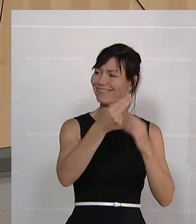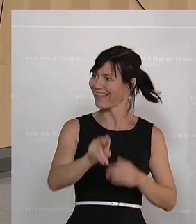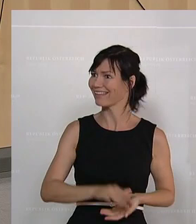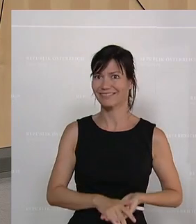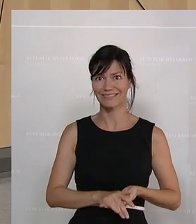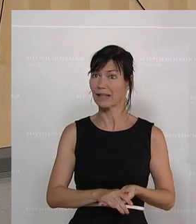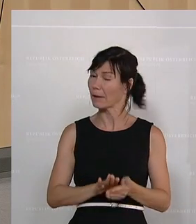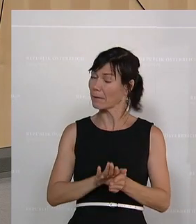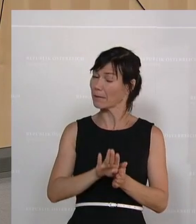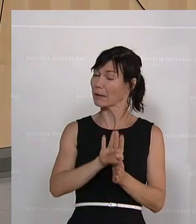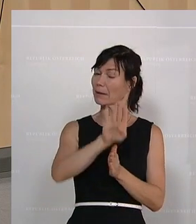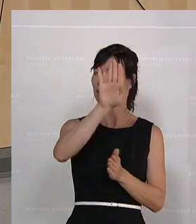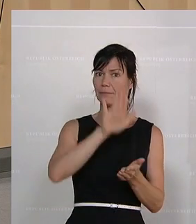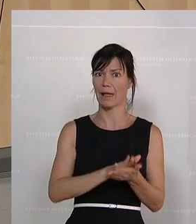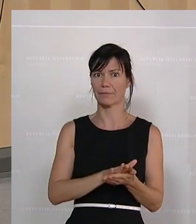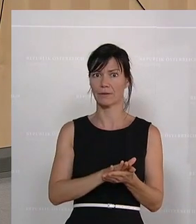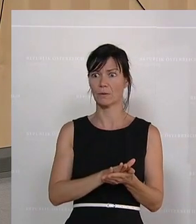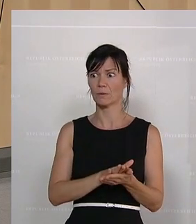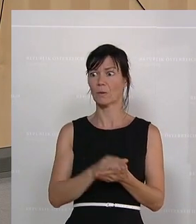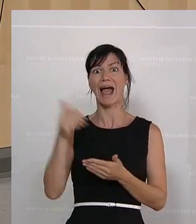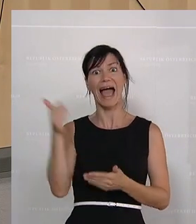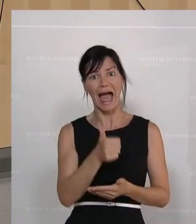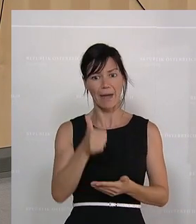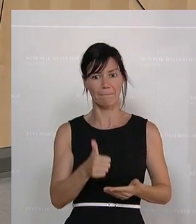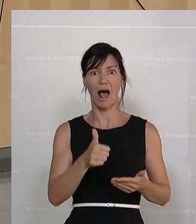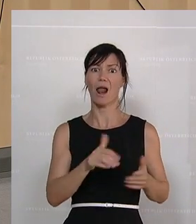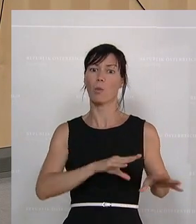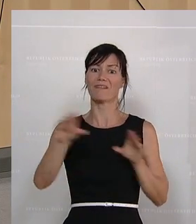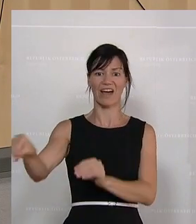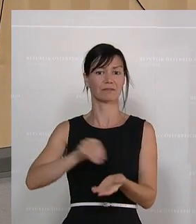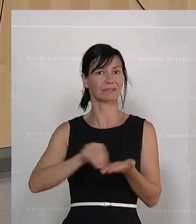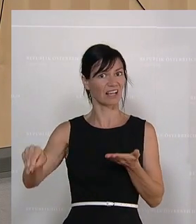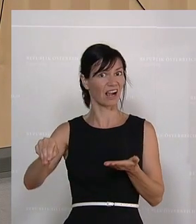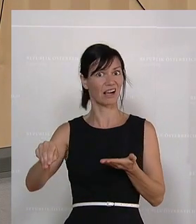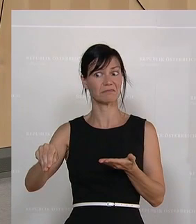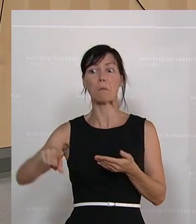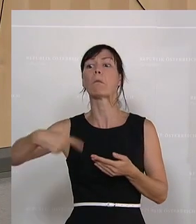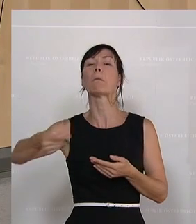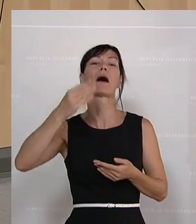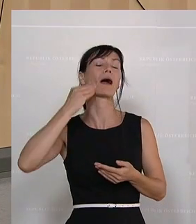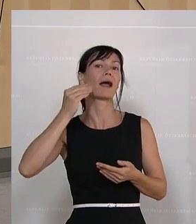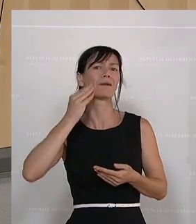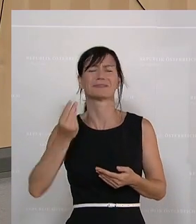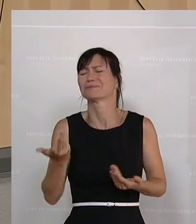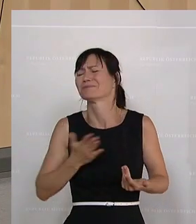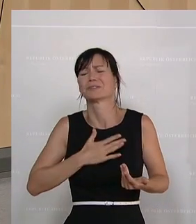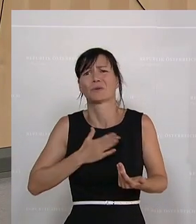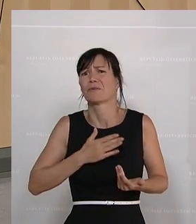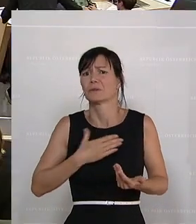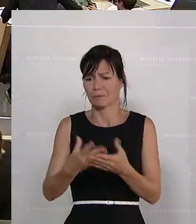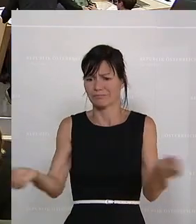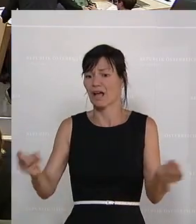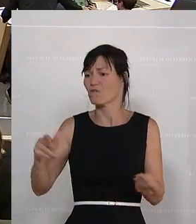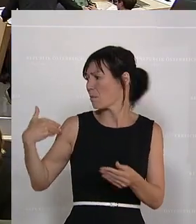irgendwann ankommen im herbst verpassten sie schon wieder weil die menschen in den letzten monaten bereits so viel mehr kosten